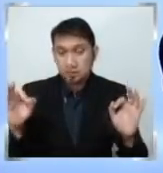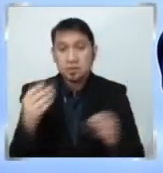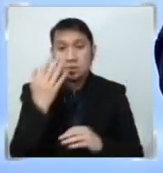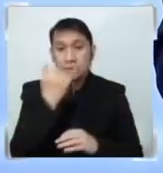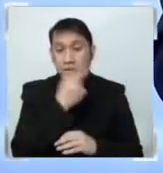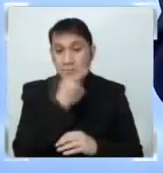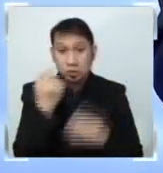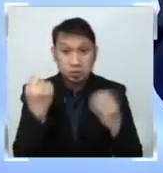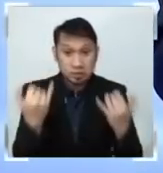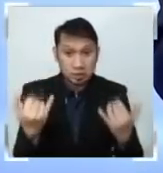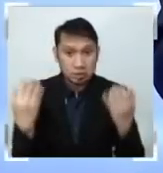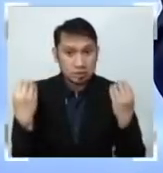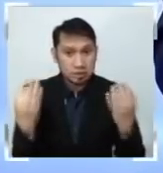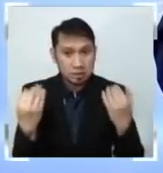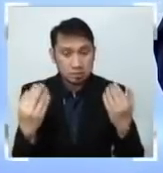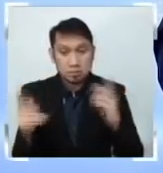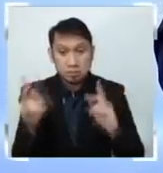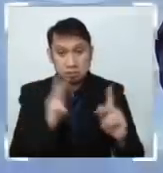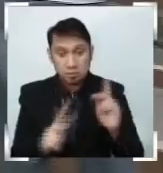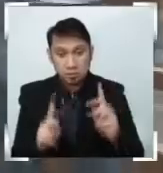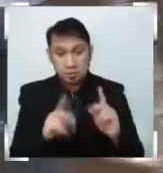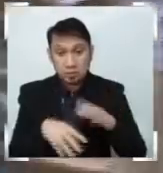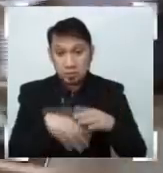pasahero. Saksi si Maki Pulido.